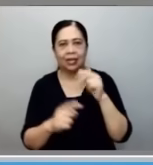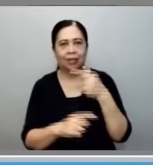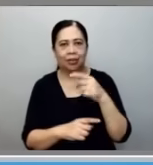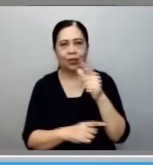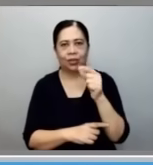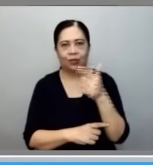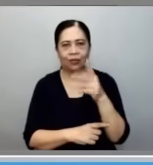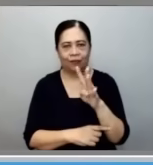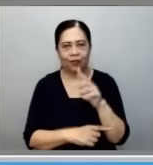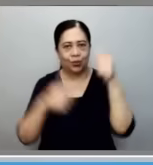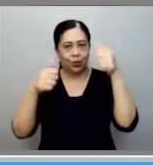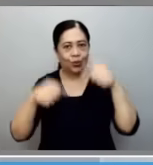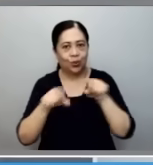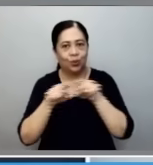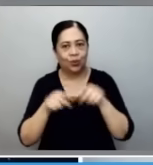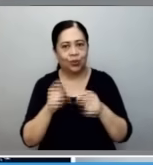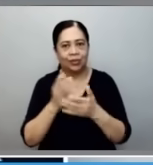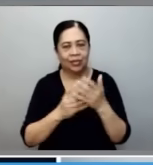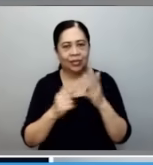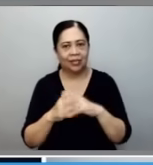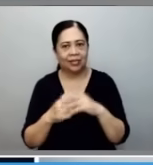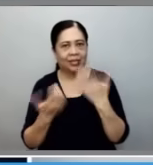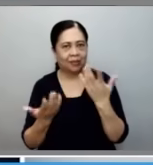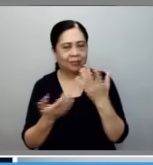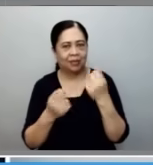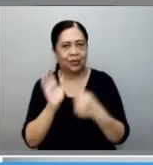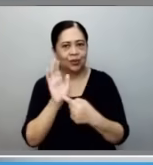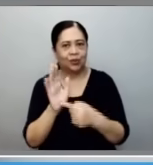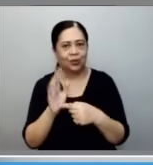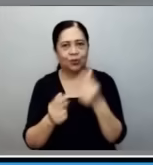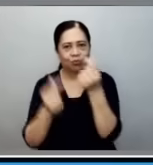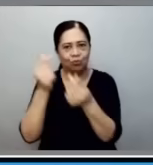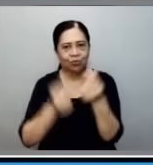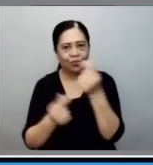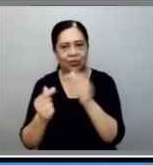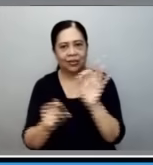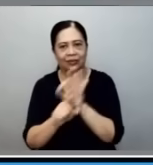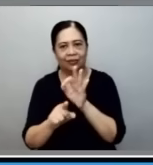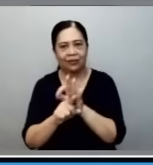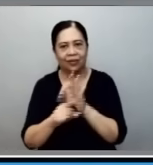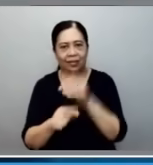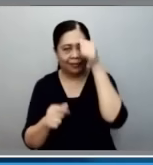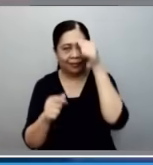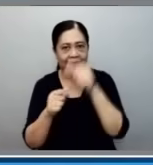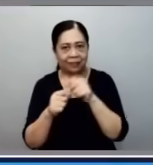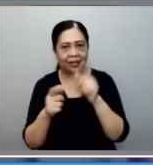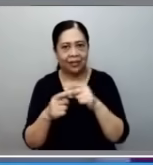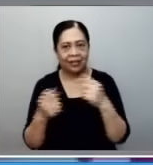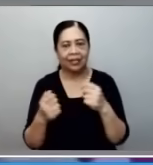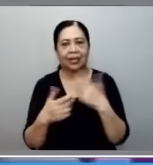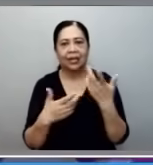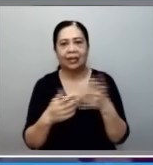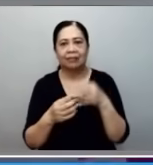Nag-post din ang music icon ng ilang patis niya sa tour na pinusuan ng kanyang fans. Matatandaan na nahinto ang celebration tour ni